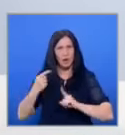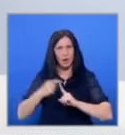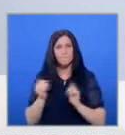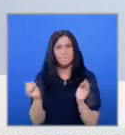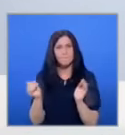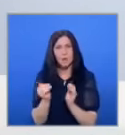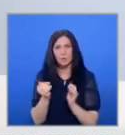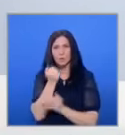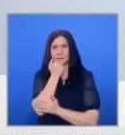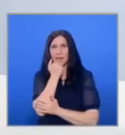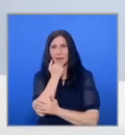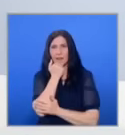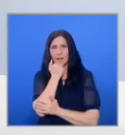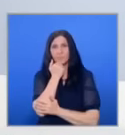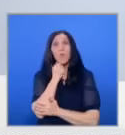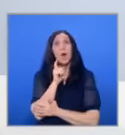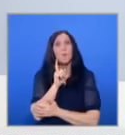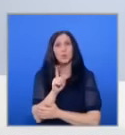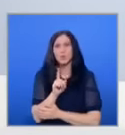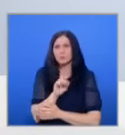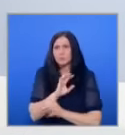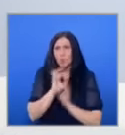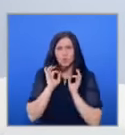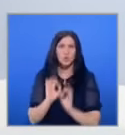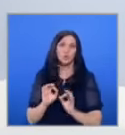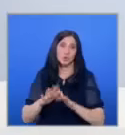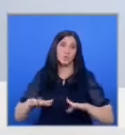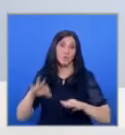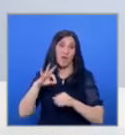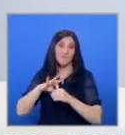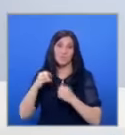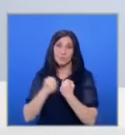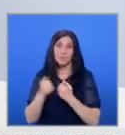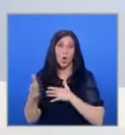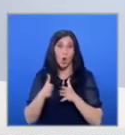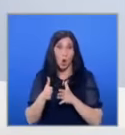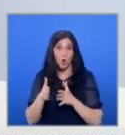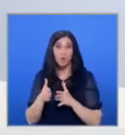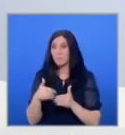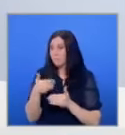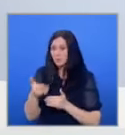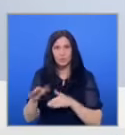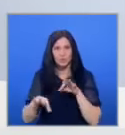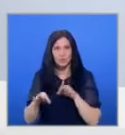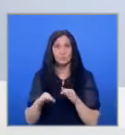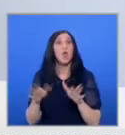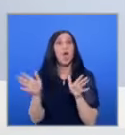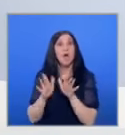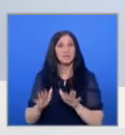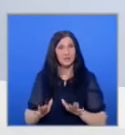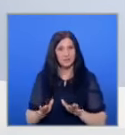малки населени места може съвсем сериозно да повлияе на вота на местните хора на предстоящите избори през